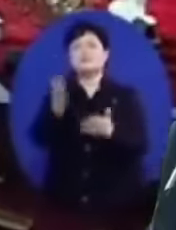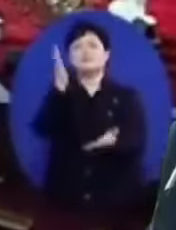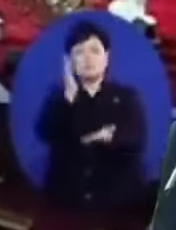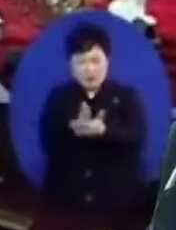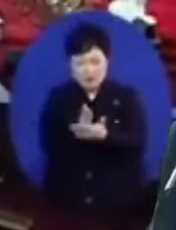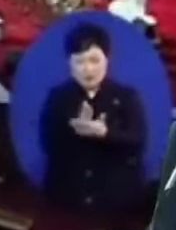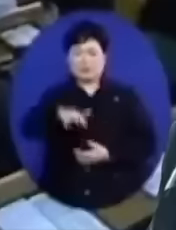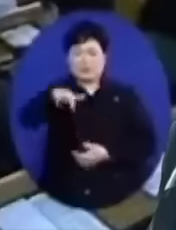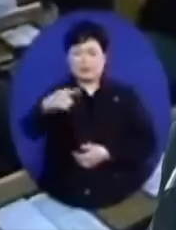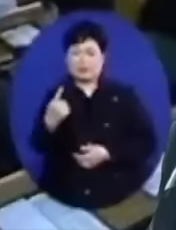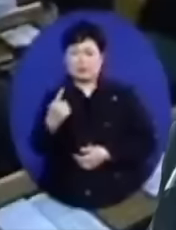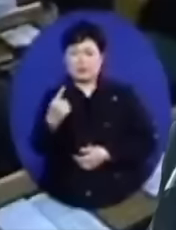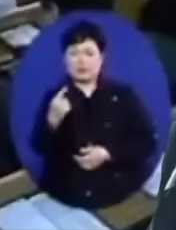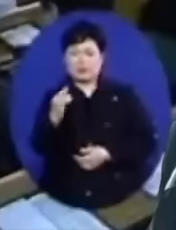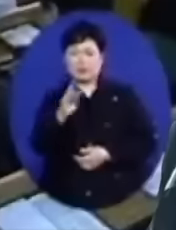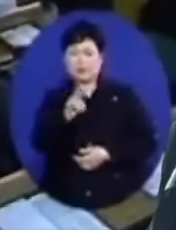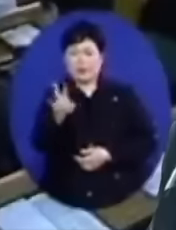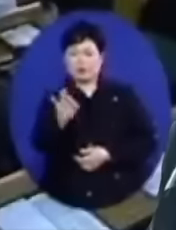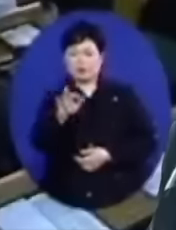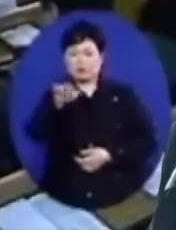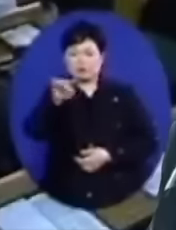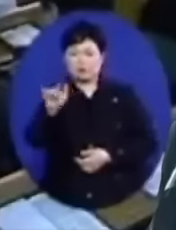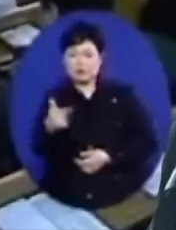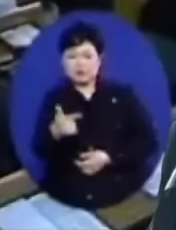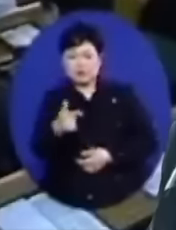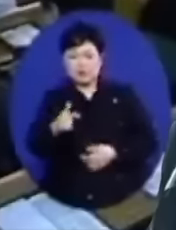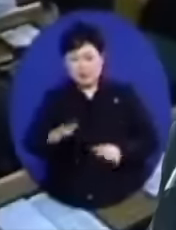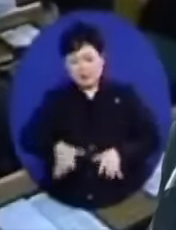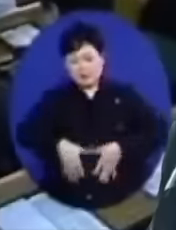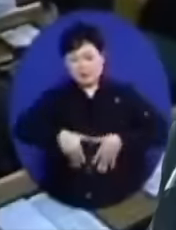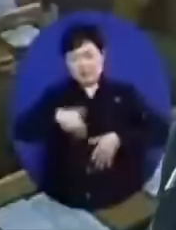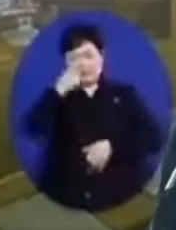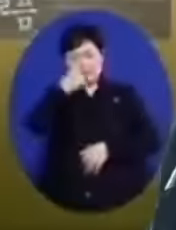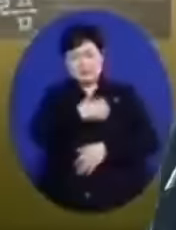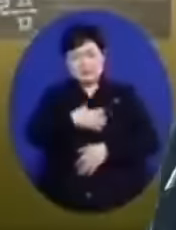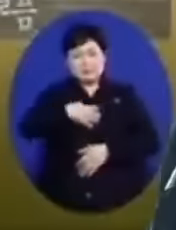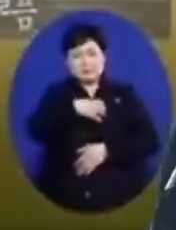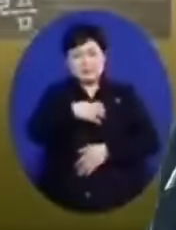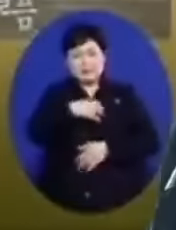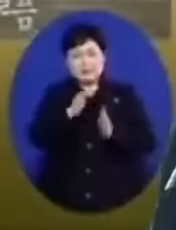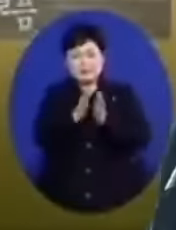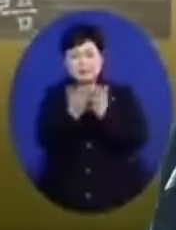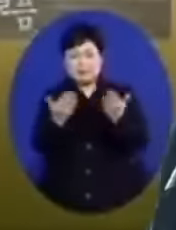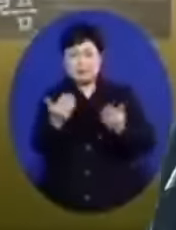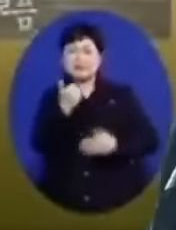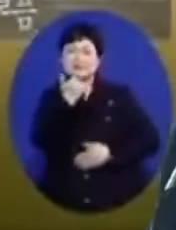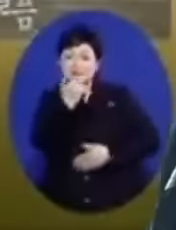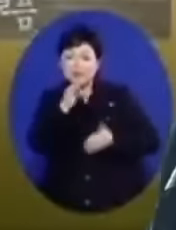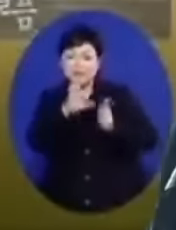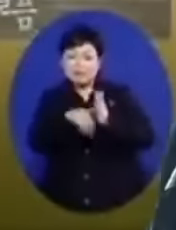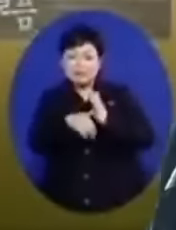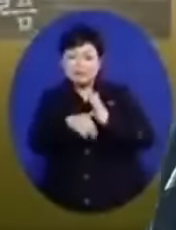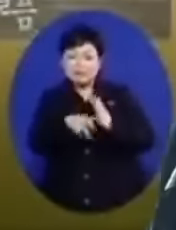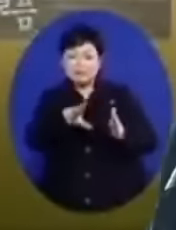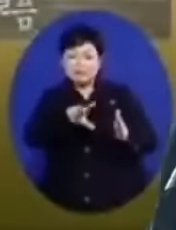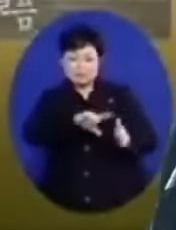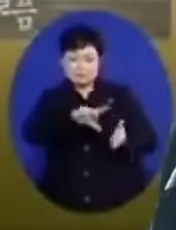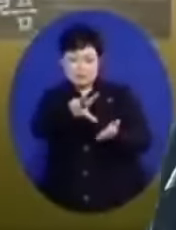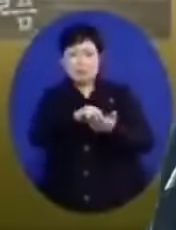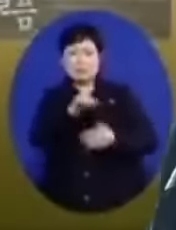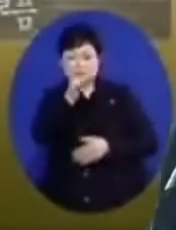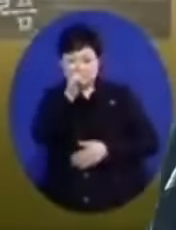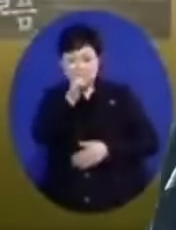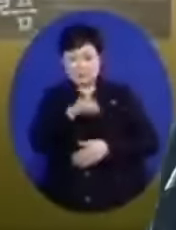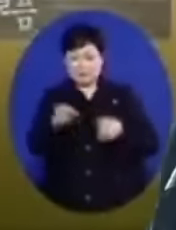것입니다. 조병준 씨의 따뜻한 슬픔이라는 책에는 기다려야 할 때라는 제목의 글이 있습니다. 그